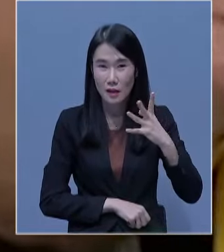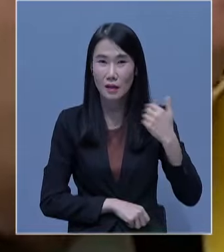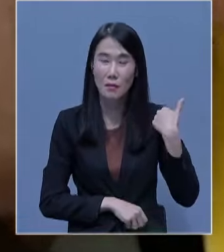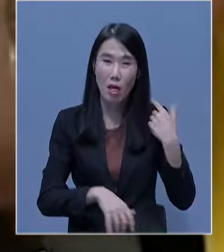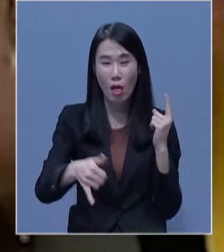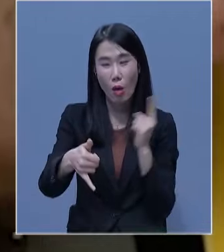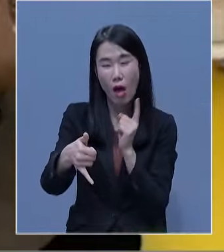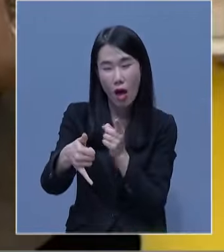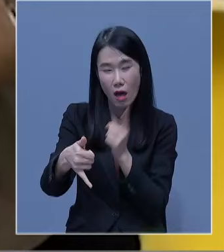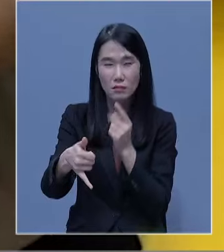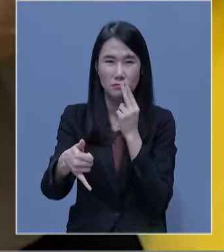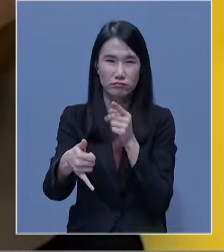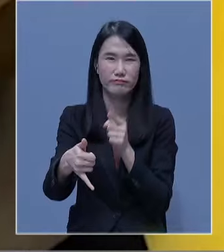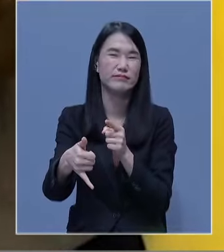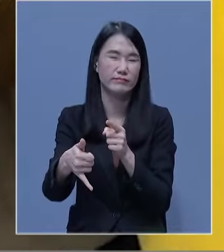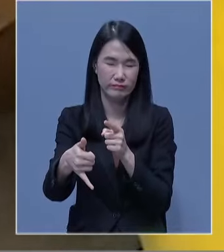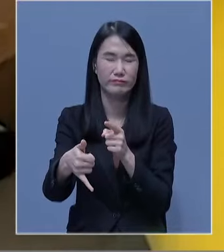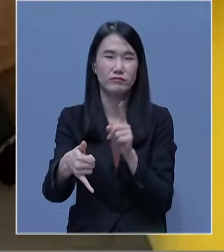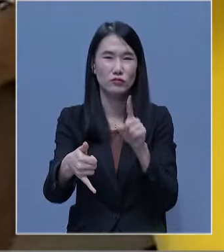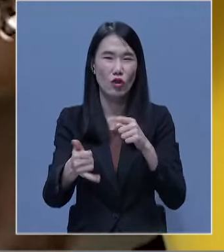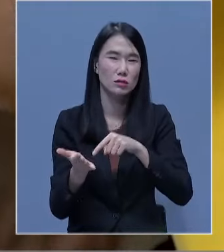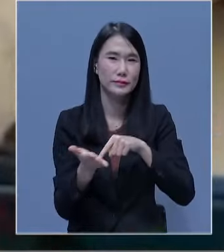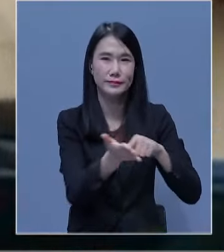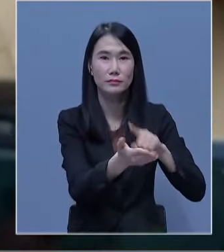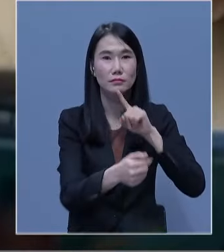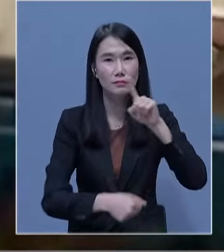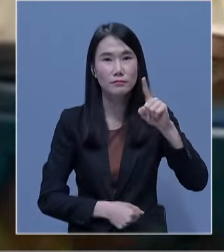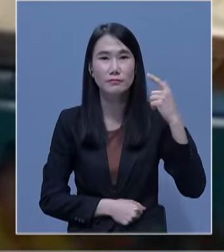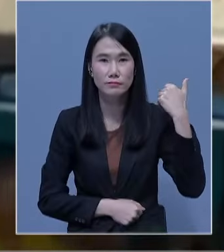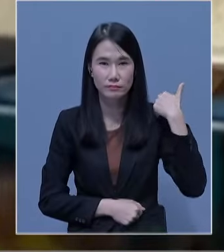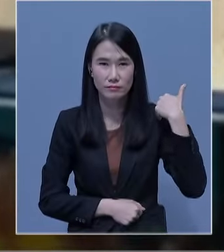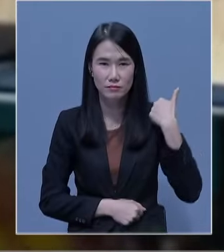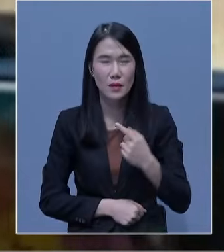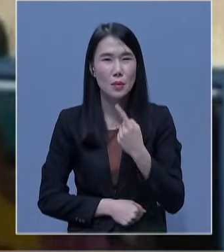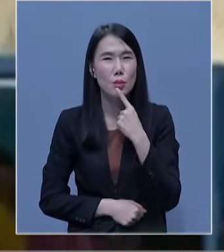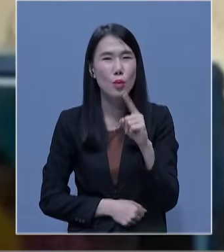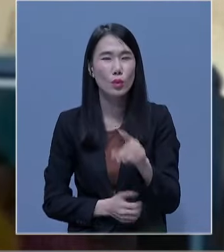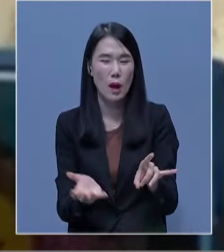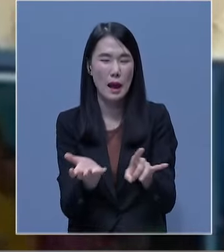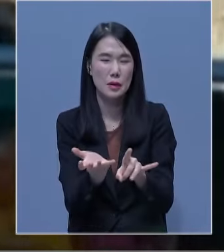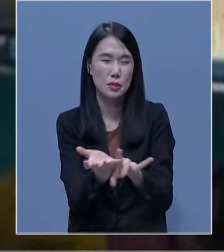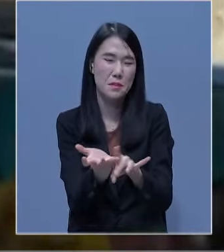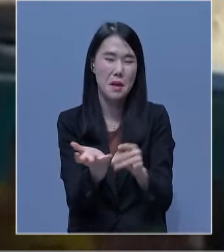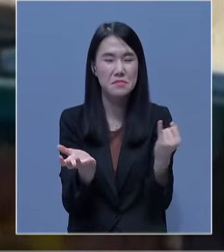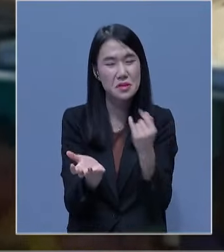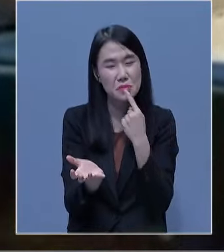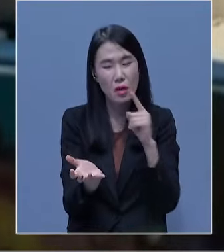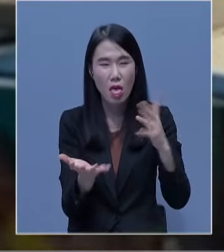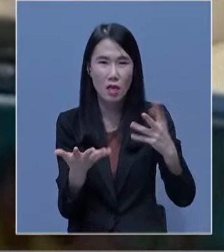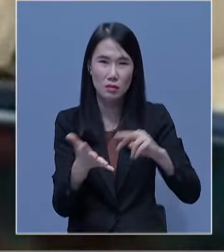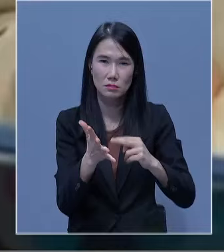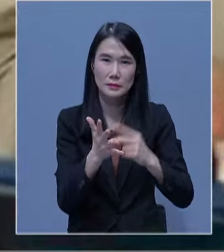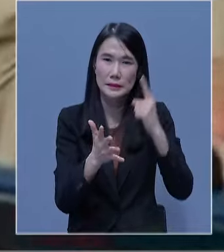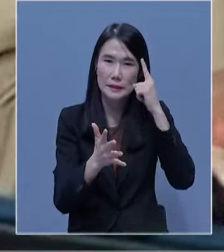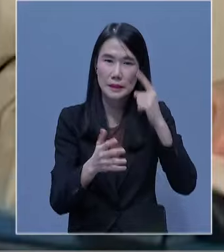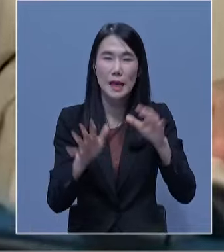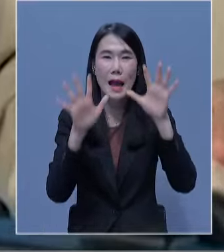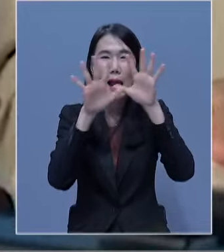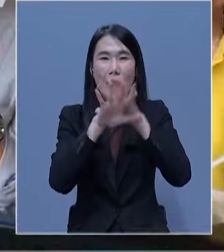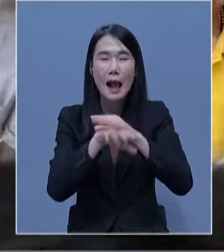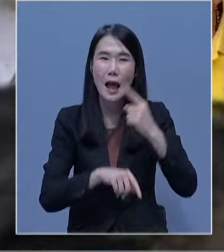รือว่าใครก็ตามที่ยังคงมีการวิพากษ์วิจารณ์เรื่องข้าวและเป็นการด้อยค่านะคะ คุณภูมิธรรมเนี่ยช่วงนี้เน้นคำว่าอย่าใช้จินตนา